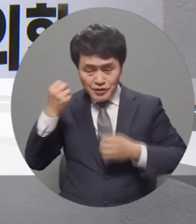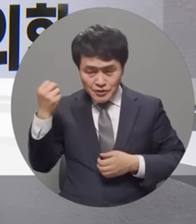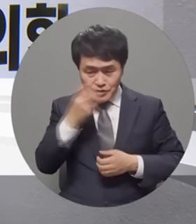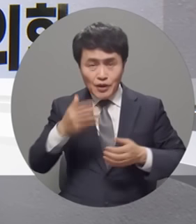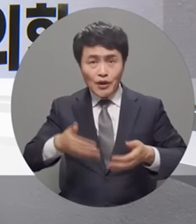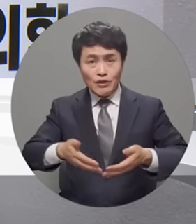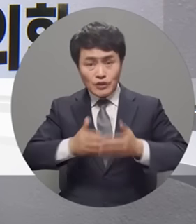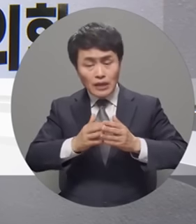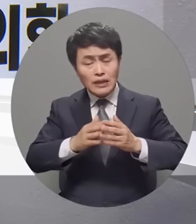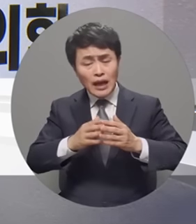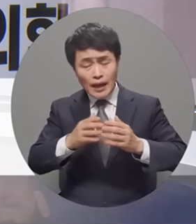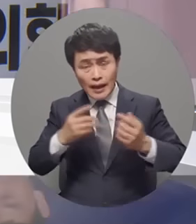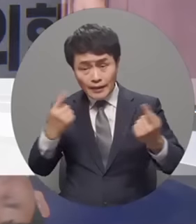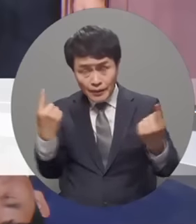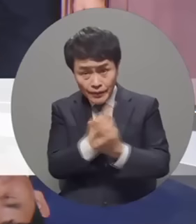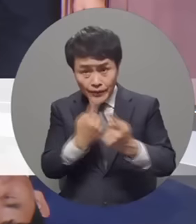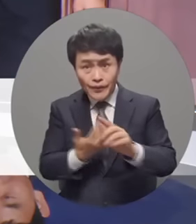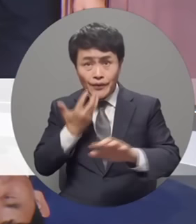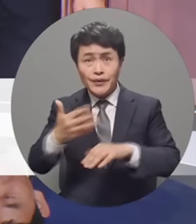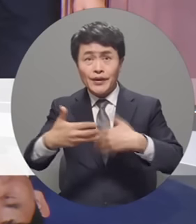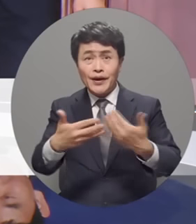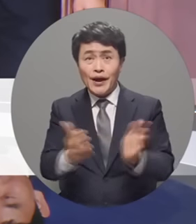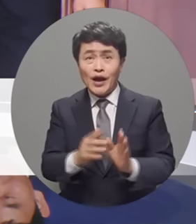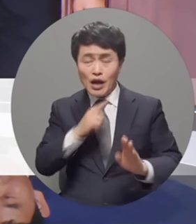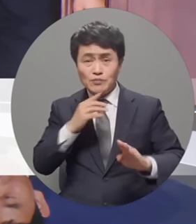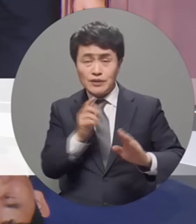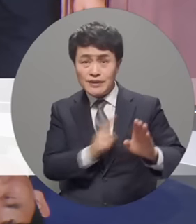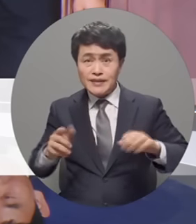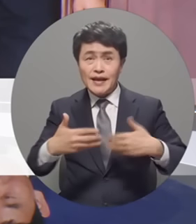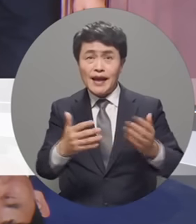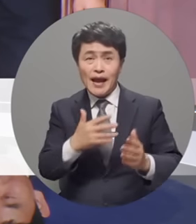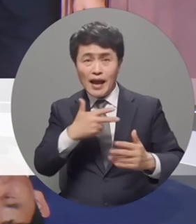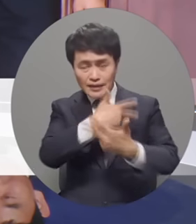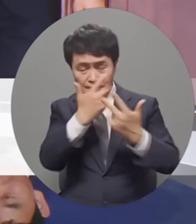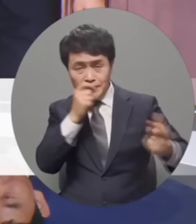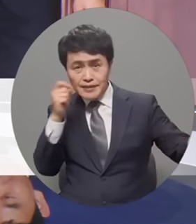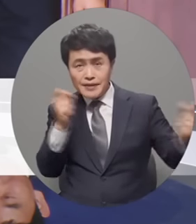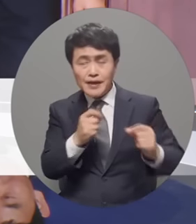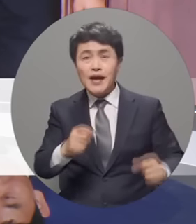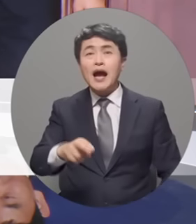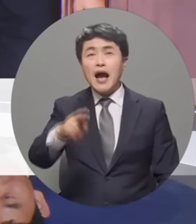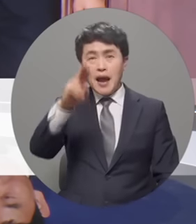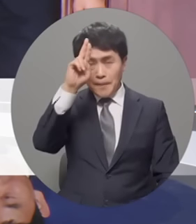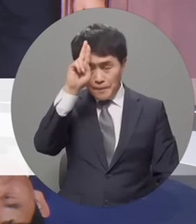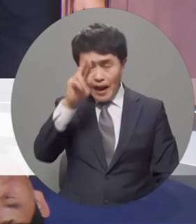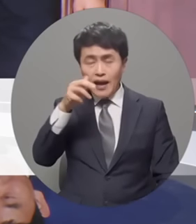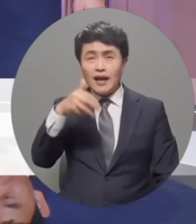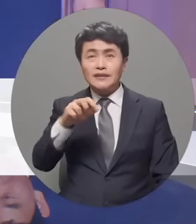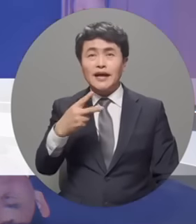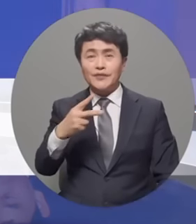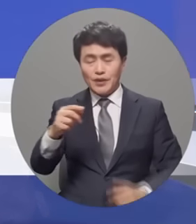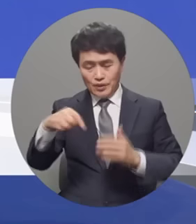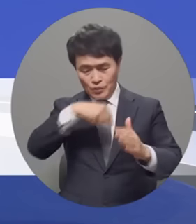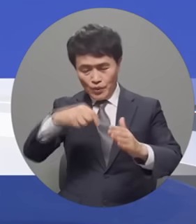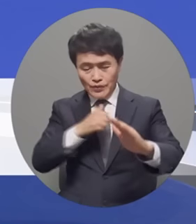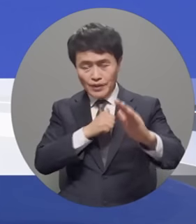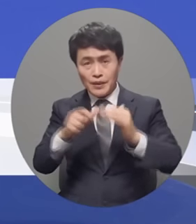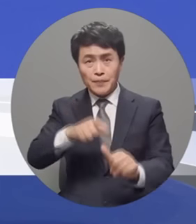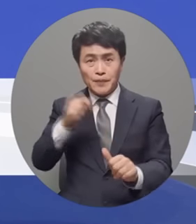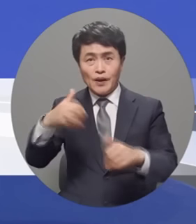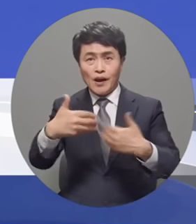약속했고요. 압승의 기세를 이어가려는 민주당은 친 이재명계 핵심인 박찬대 원내대표를 선출하고 대여